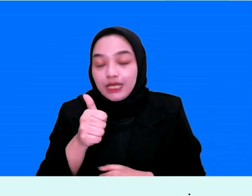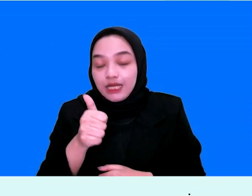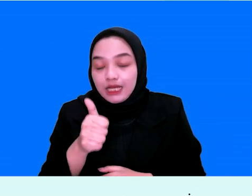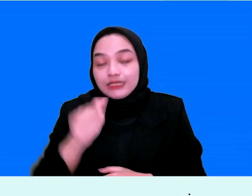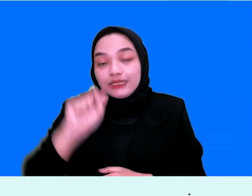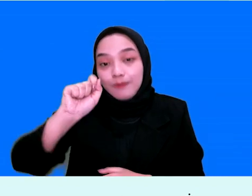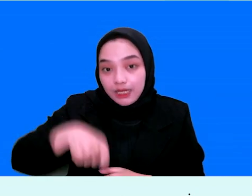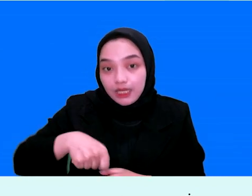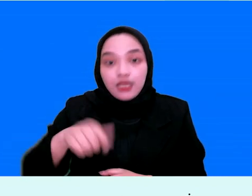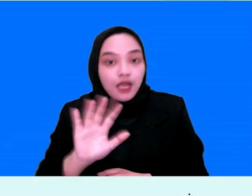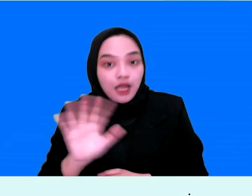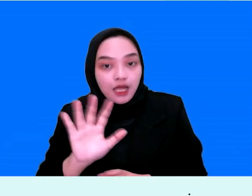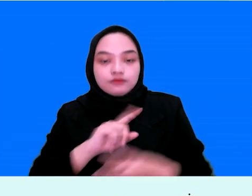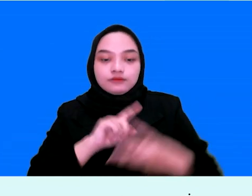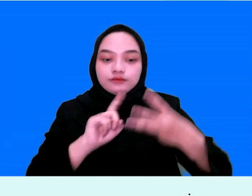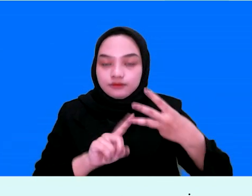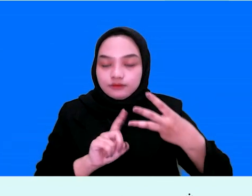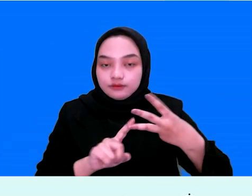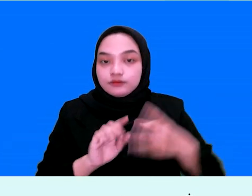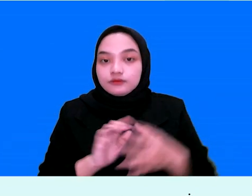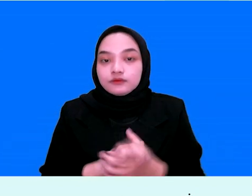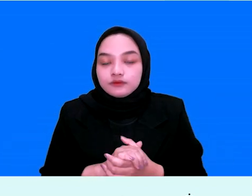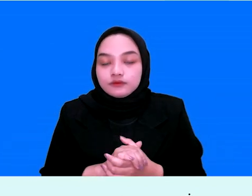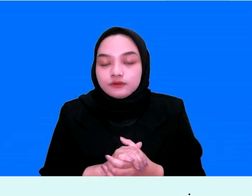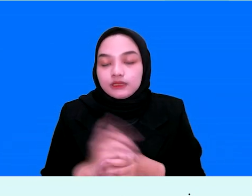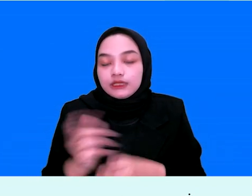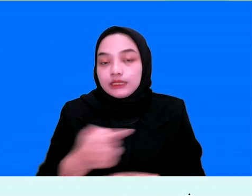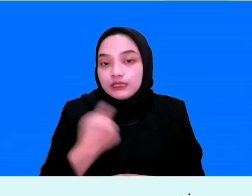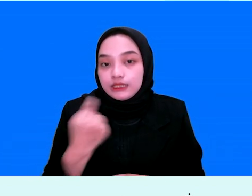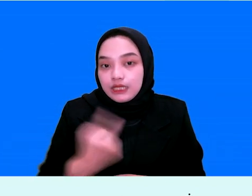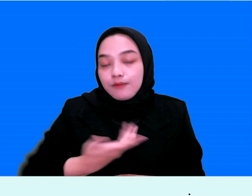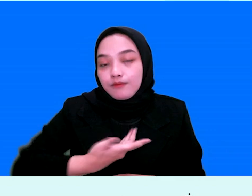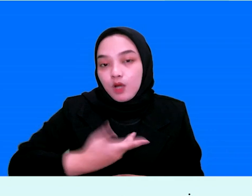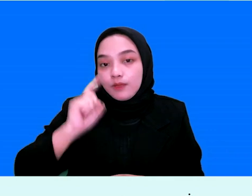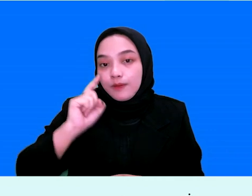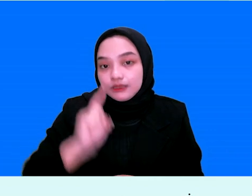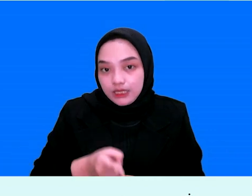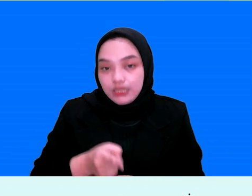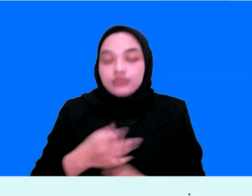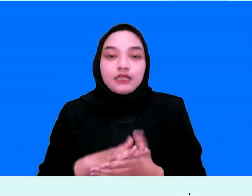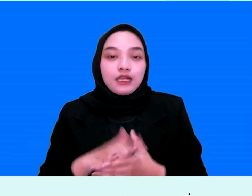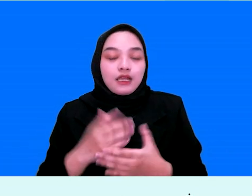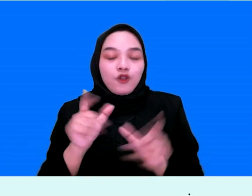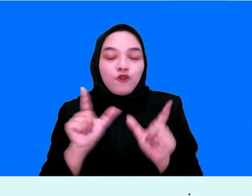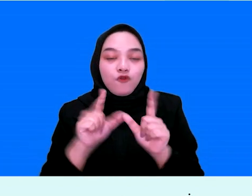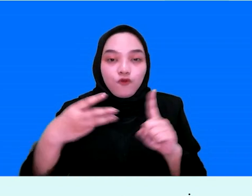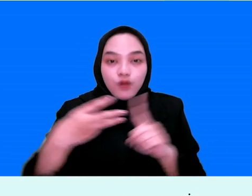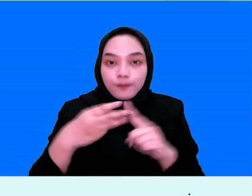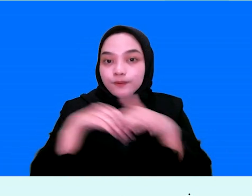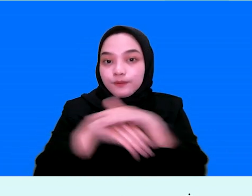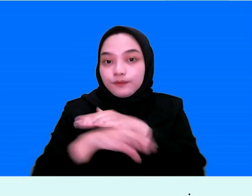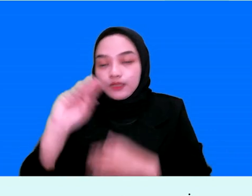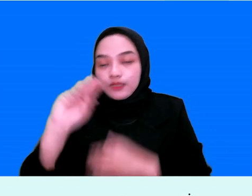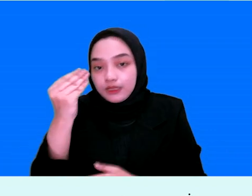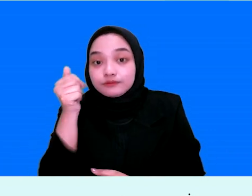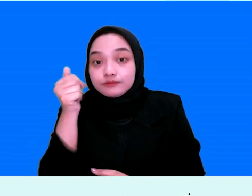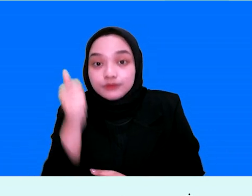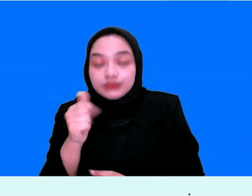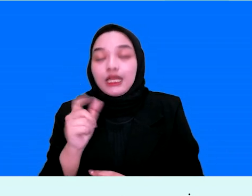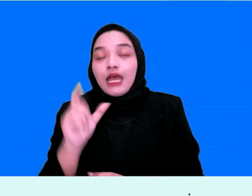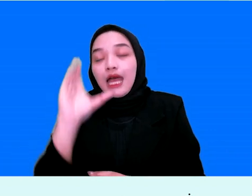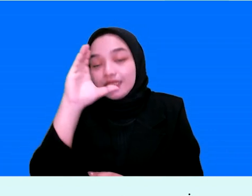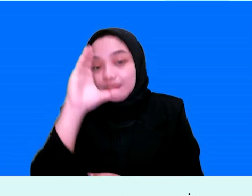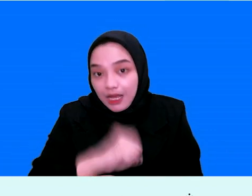operable atau bisa digunakan. Lalu yang ketiga, kita juga ingin memastikan apakah website MRT Jakarta itu understandable